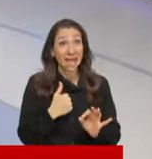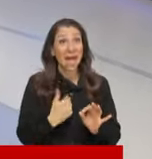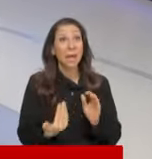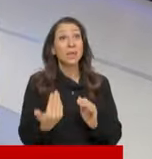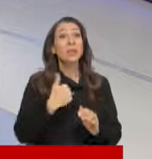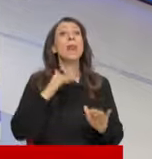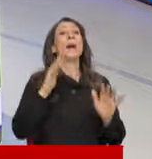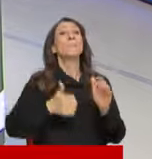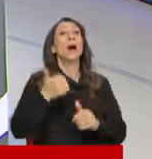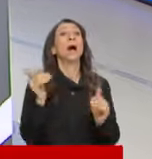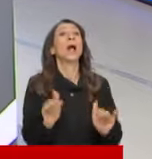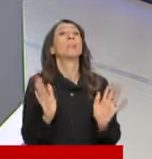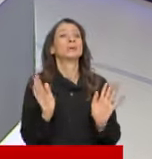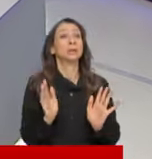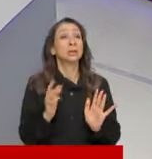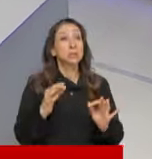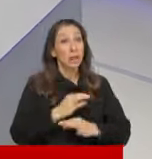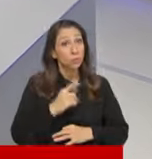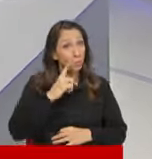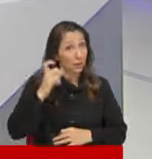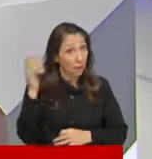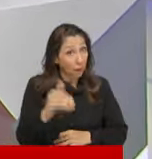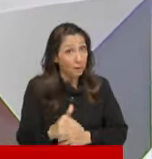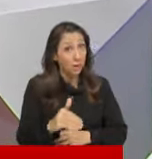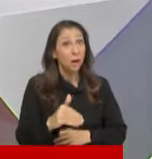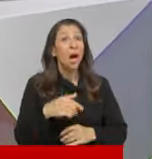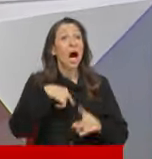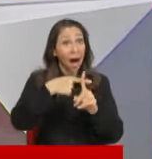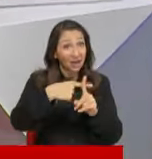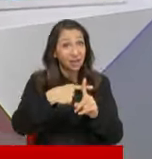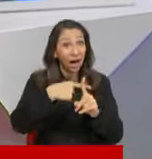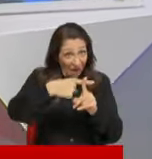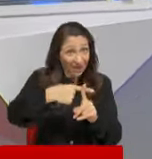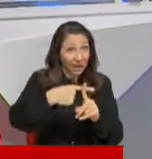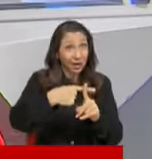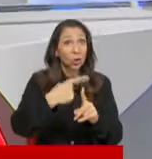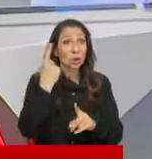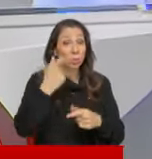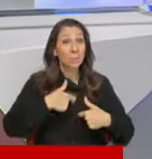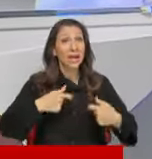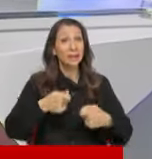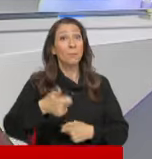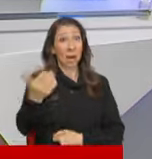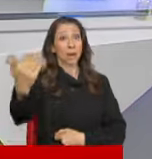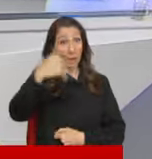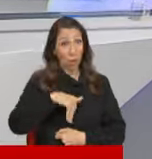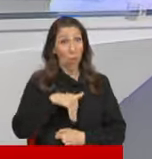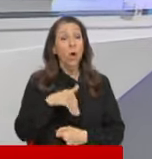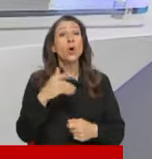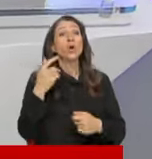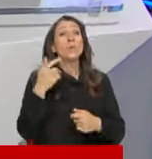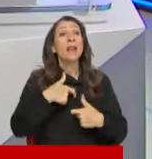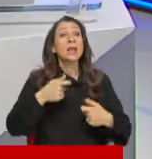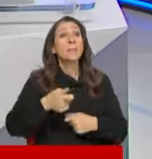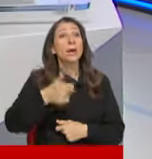gelmeyen bakan kalmadı Sayın Cumhurbaşkanımız da geldi Ve üstelik Ve üstelik Dün Milli Eğitim Bakanı geliyor milli eğitim